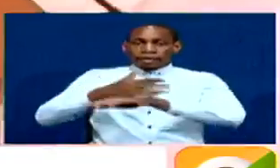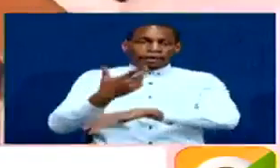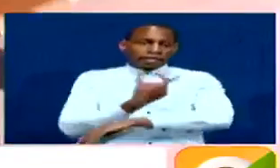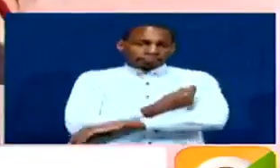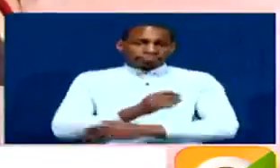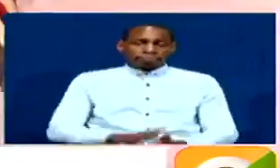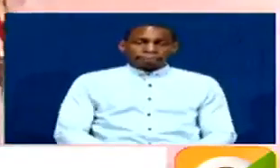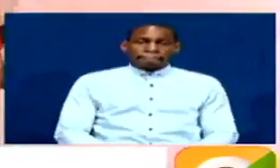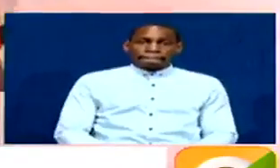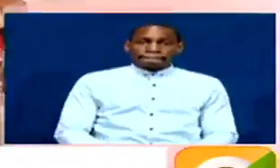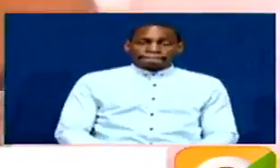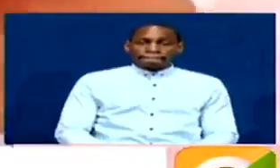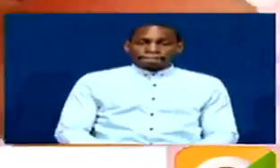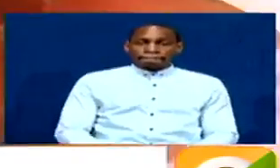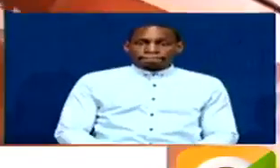358,700.